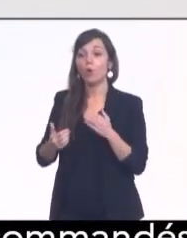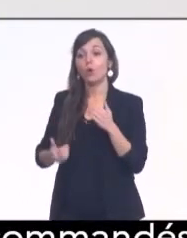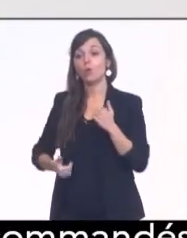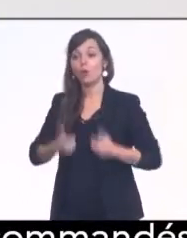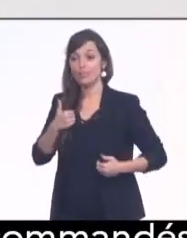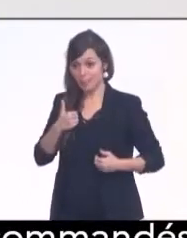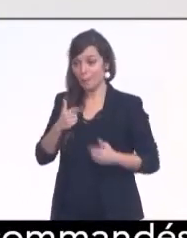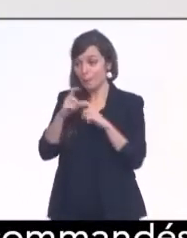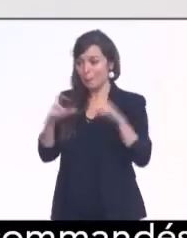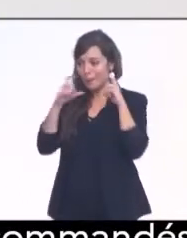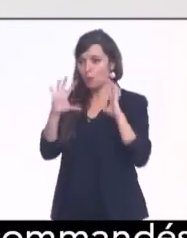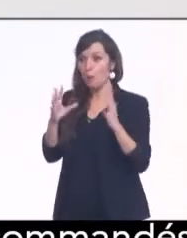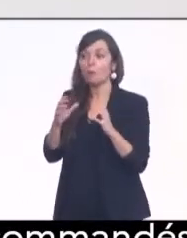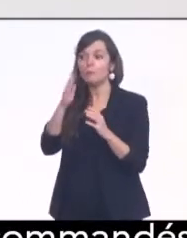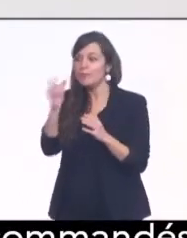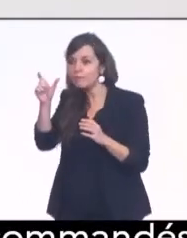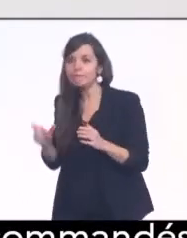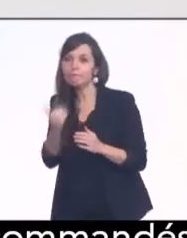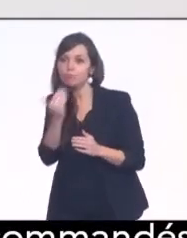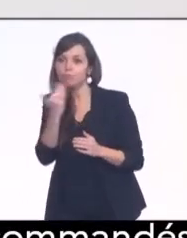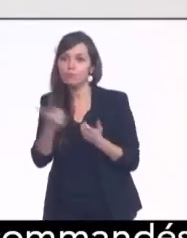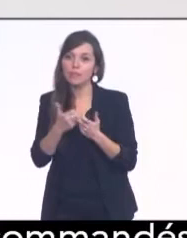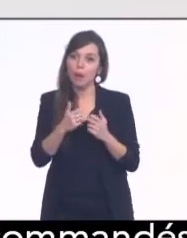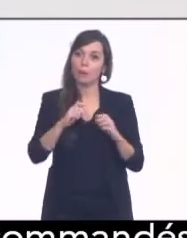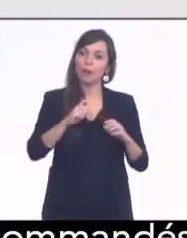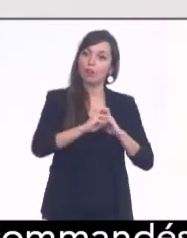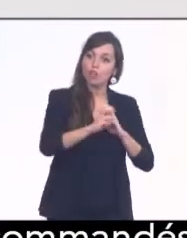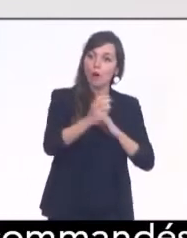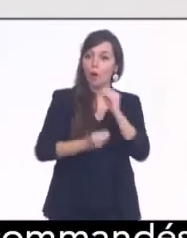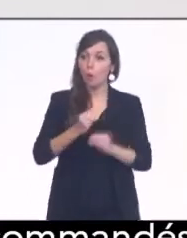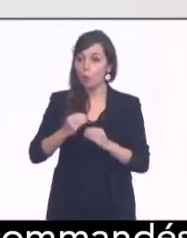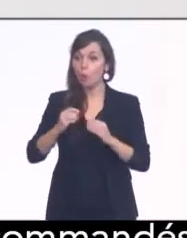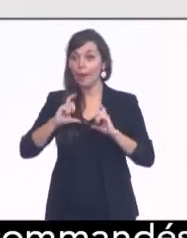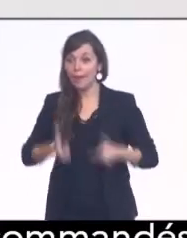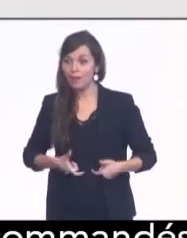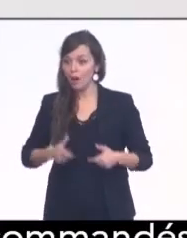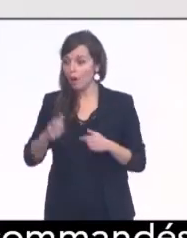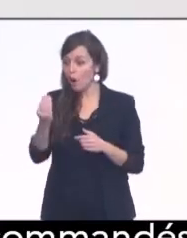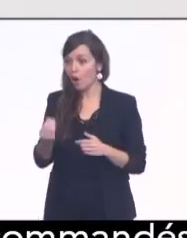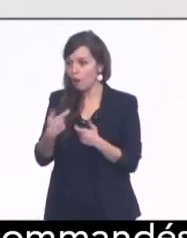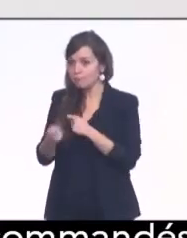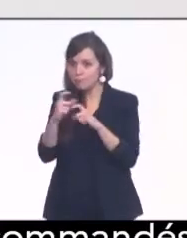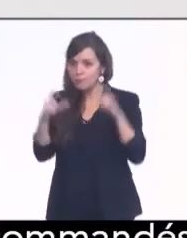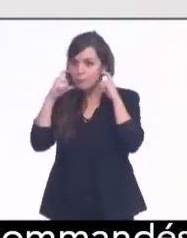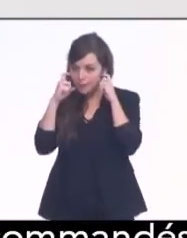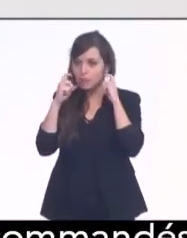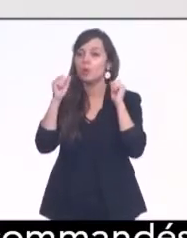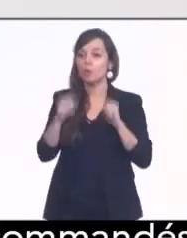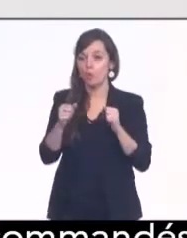porter, que ce soit dans le transport scolaire ou à l'école, sur la base d'un certificat médical qui peut être délivré aussi par le médecin